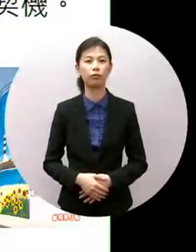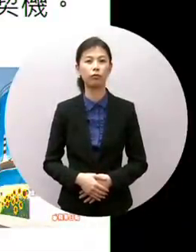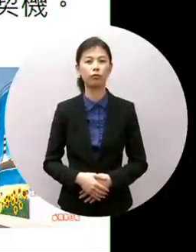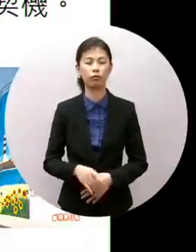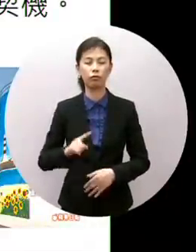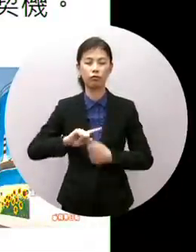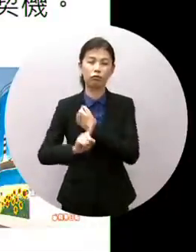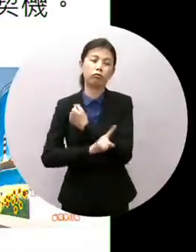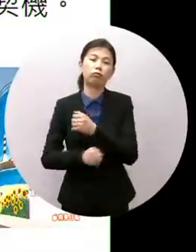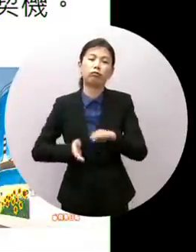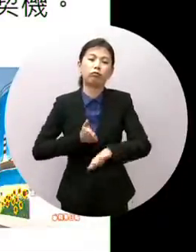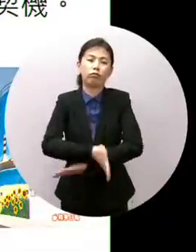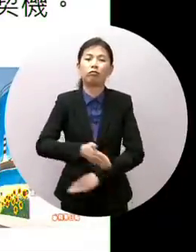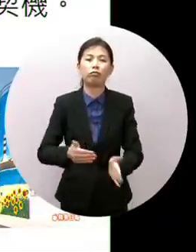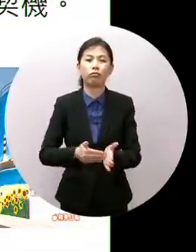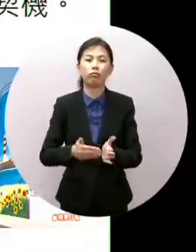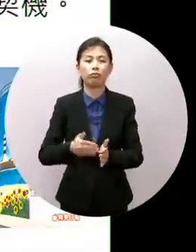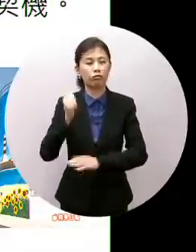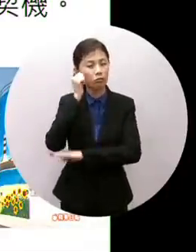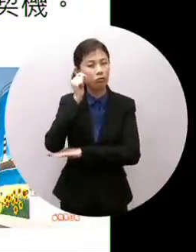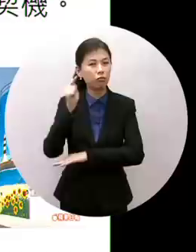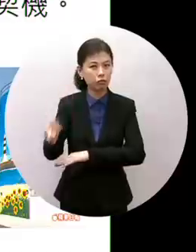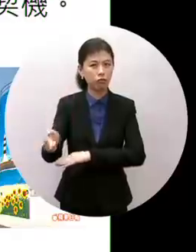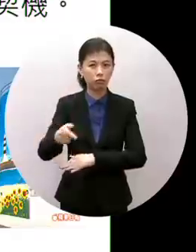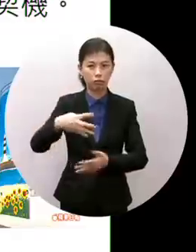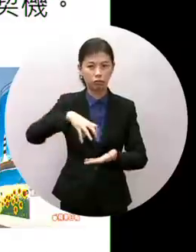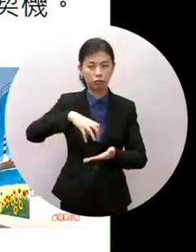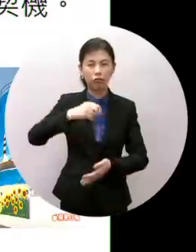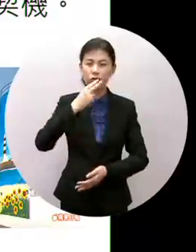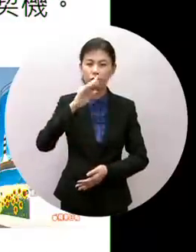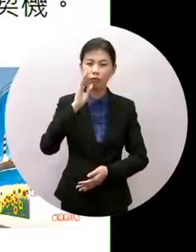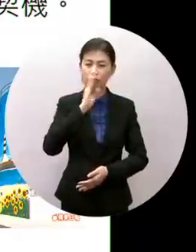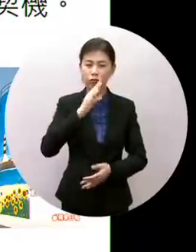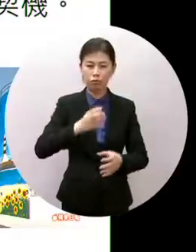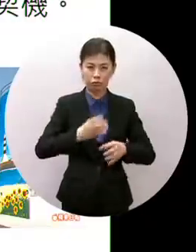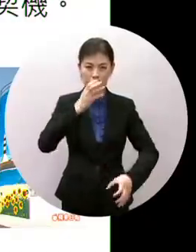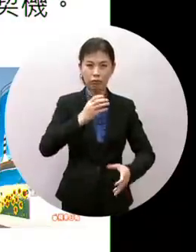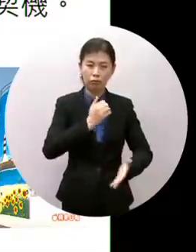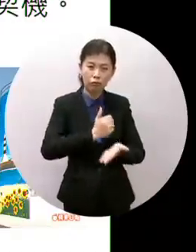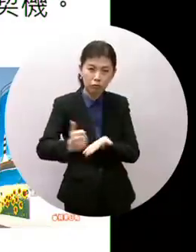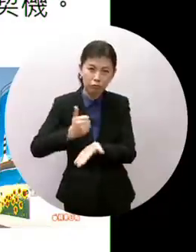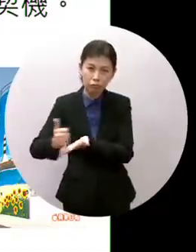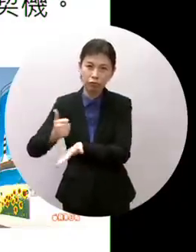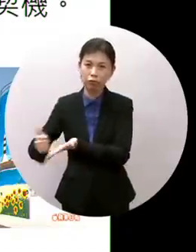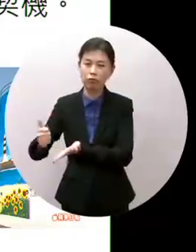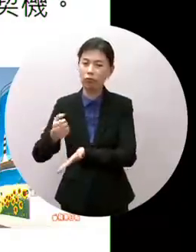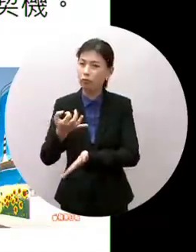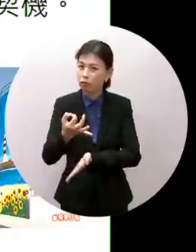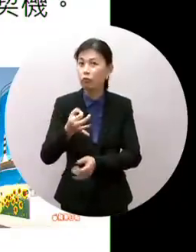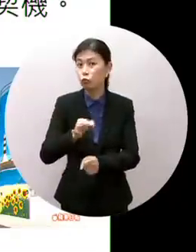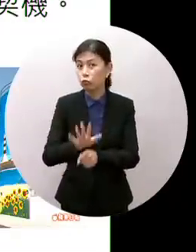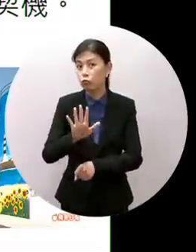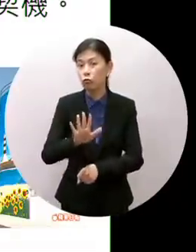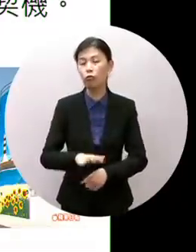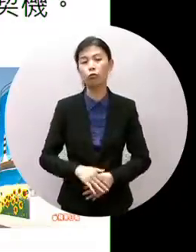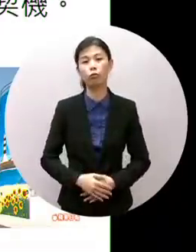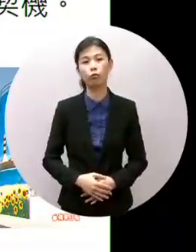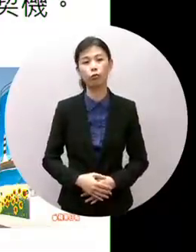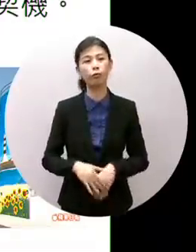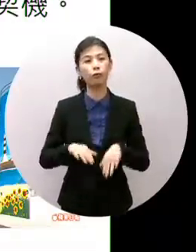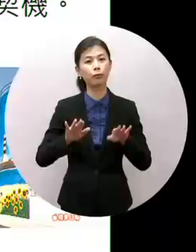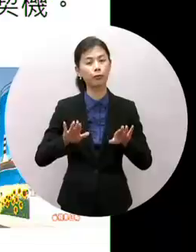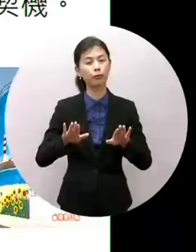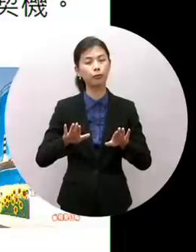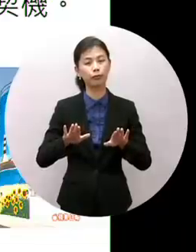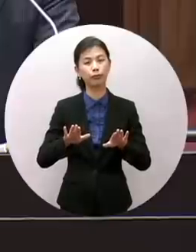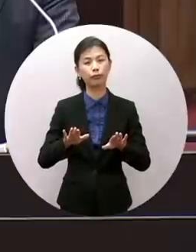法案也通过了。现在偏乡啊，还有运送瓦斯桶那些都有补助的运送哦，运送费用哦。那我现在要